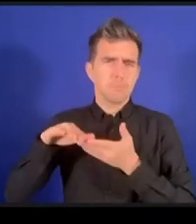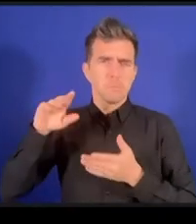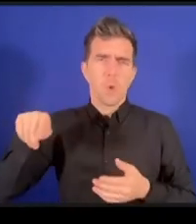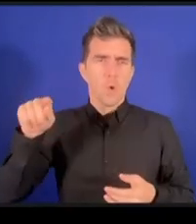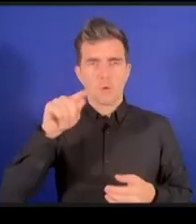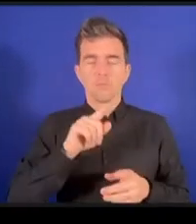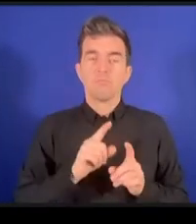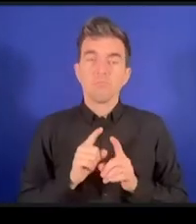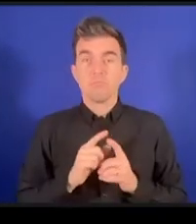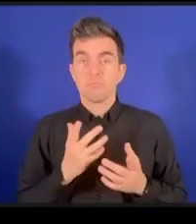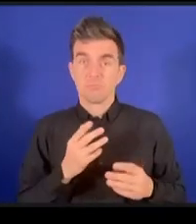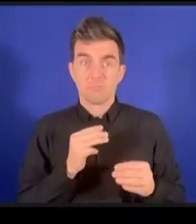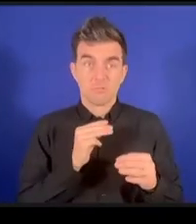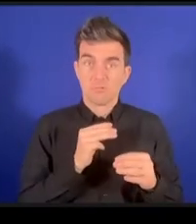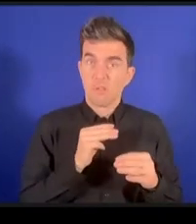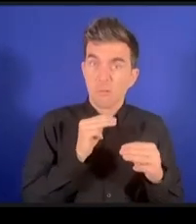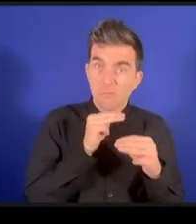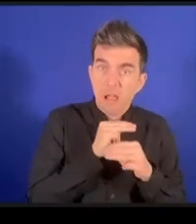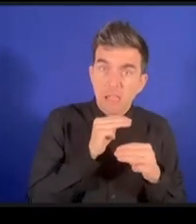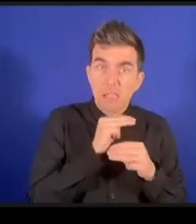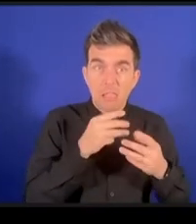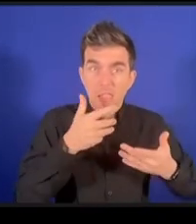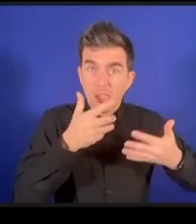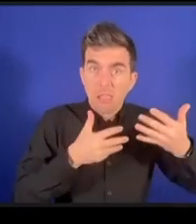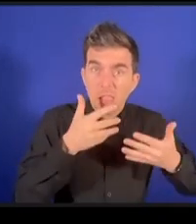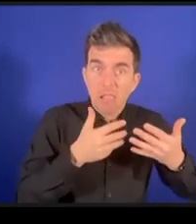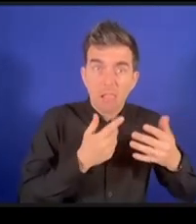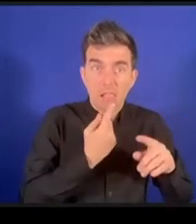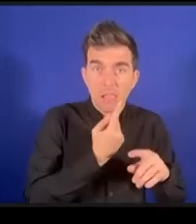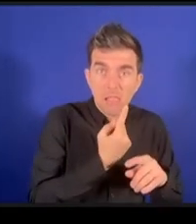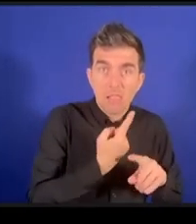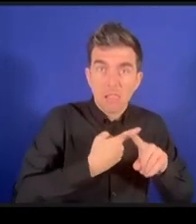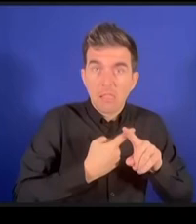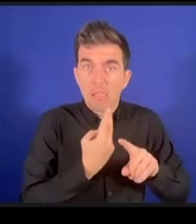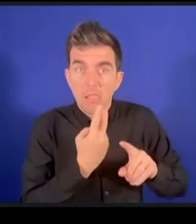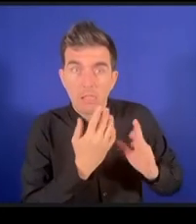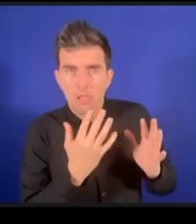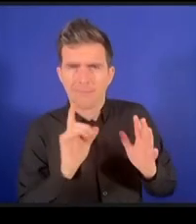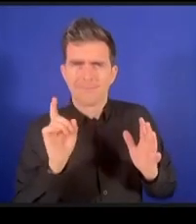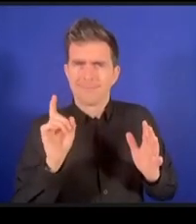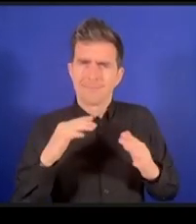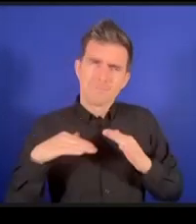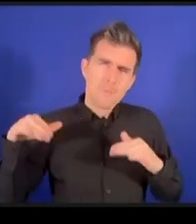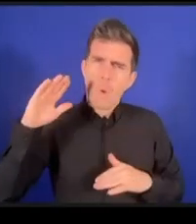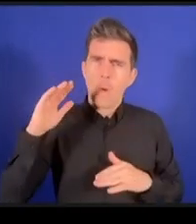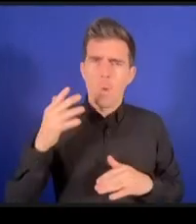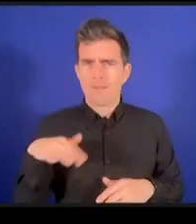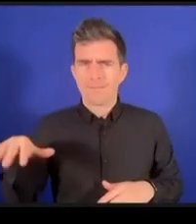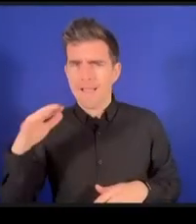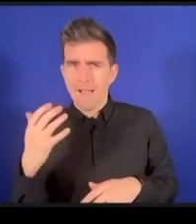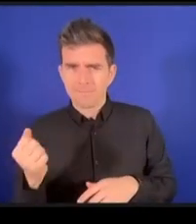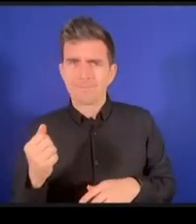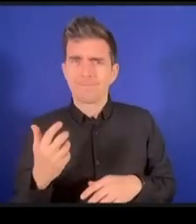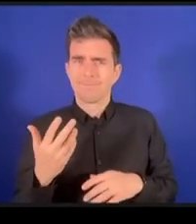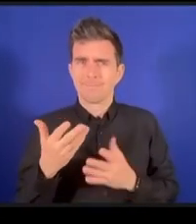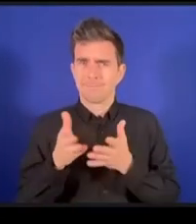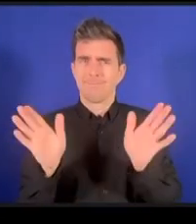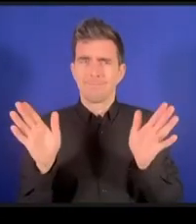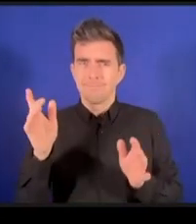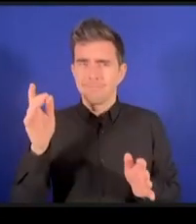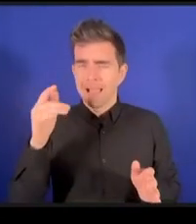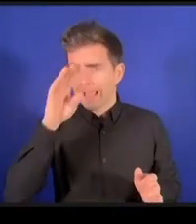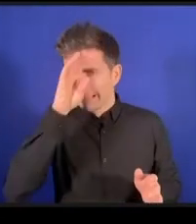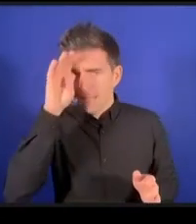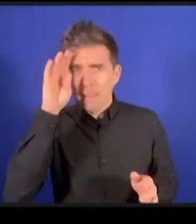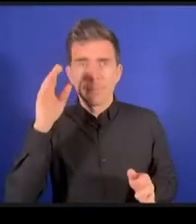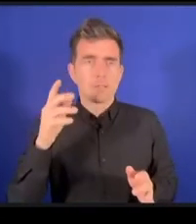и этот пример заставил меня задуматься следующем может быть мы можем обратиться к лицам с инвалидностью помочь нам